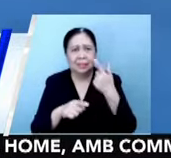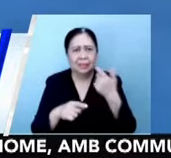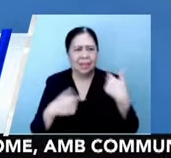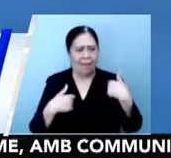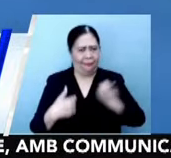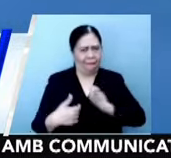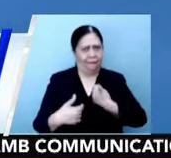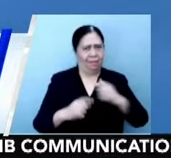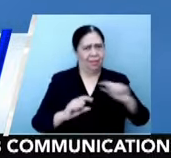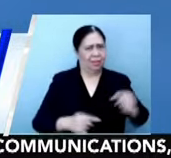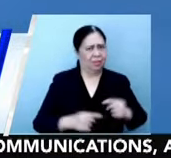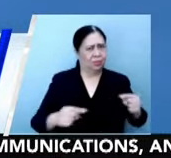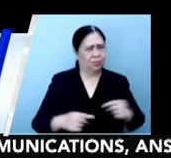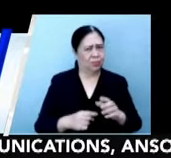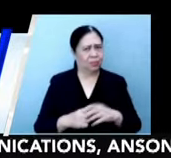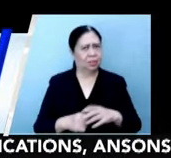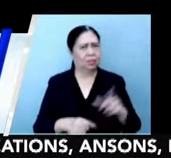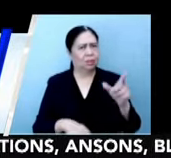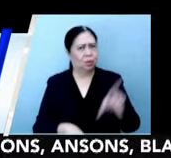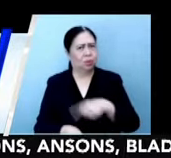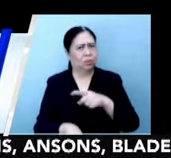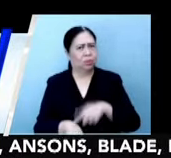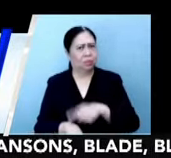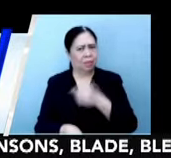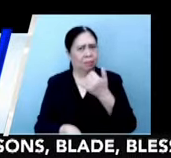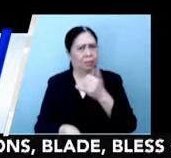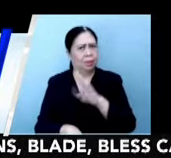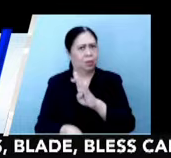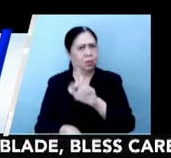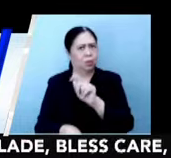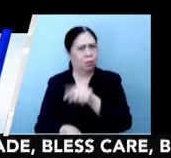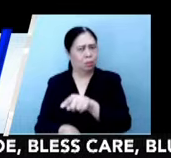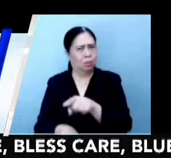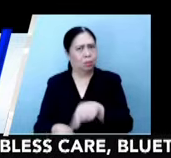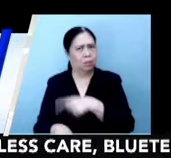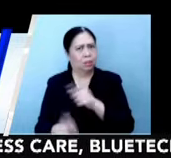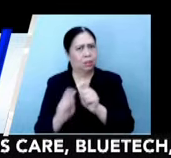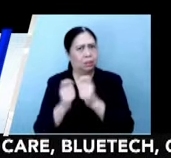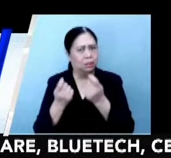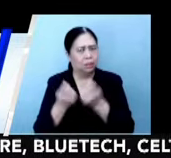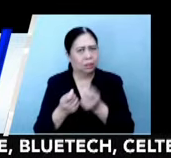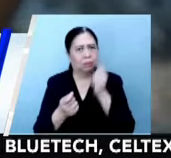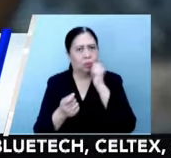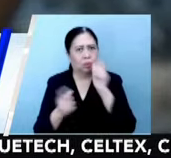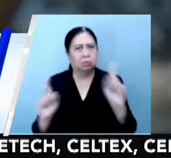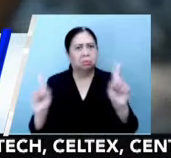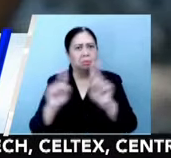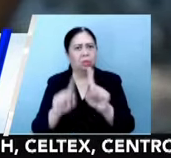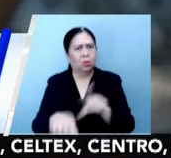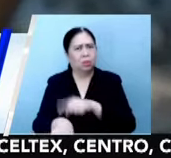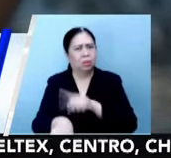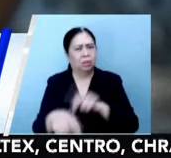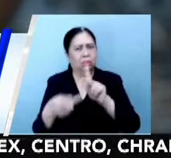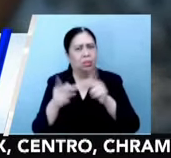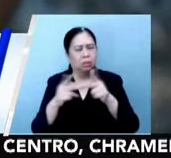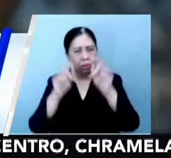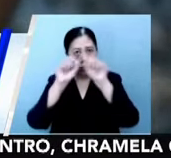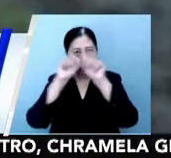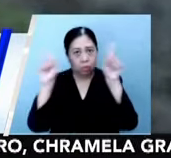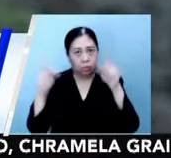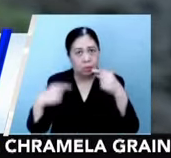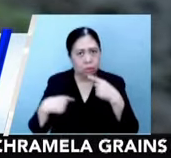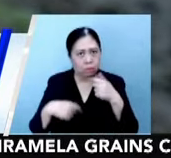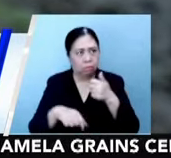Matagal na rin daw ang yellow belter sa kanilang team at madalas din silang maipagpartner. Kaya ikinagulat daw niya ang mga